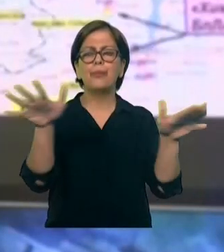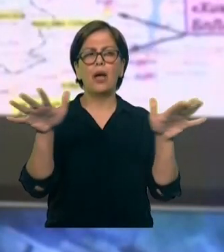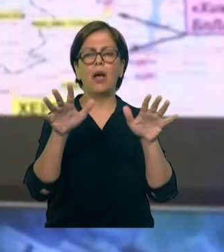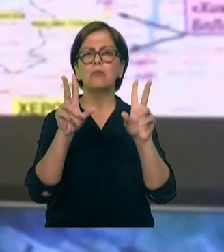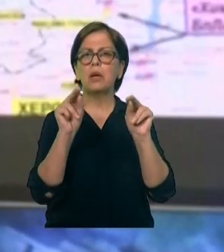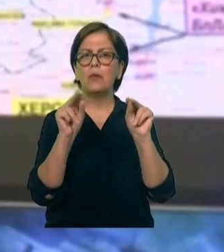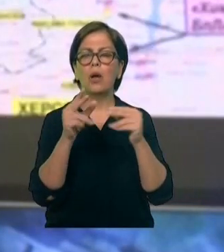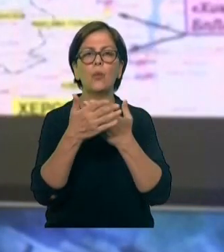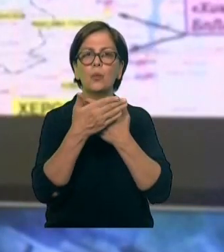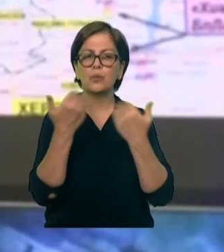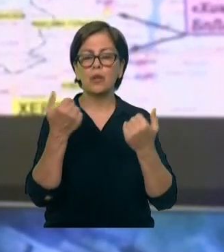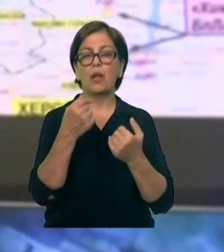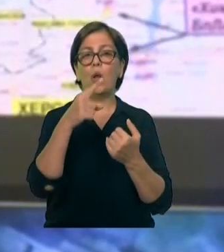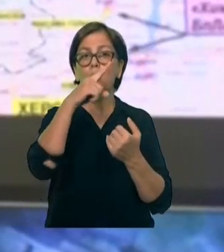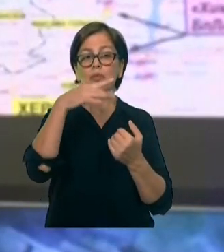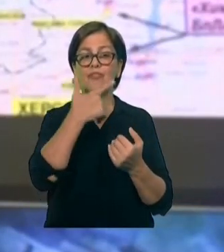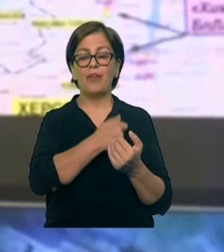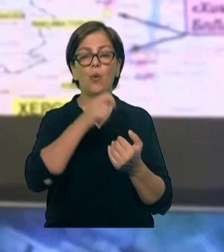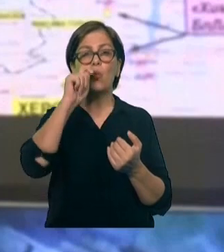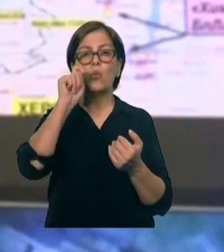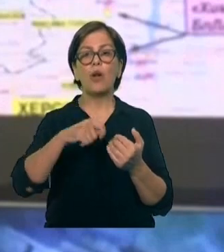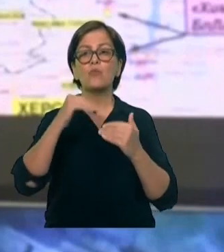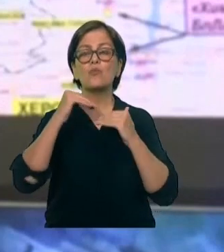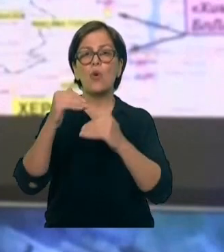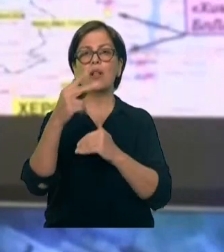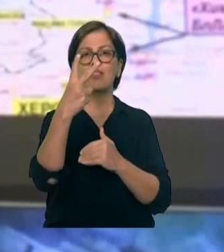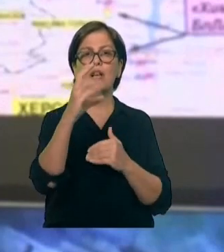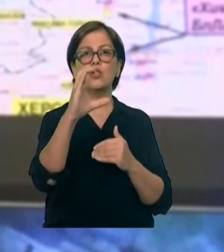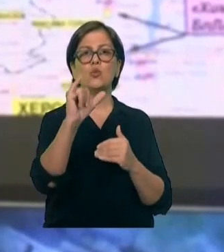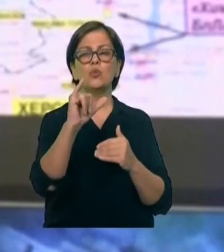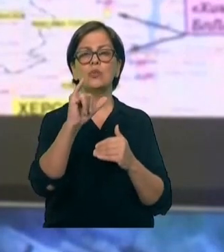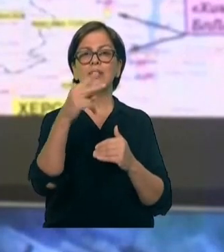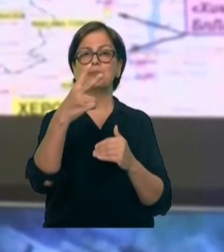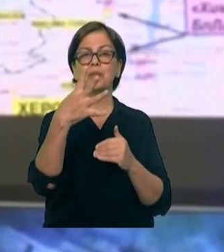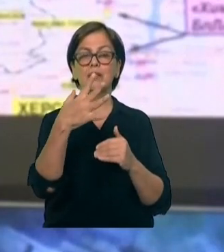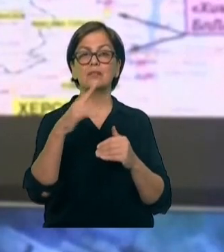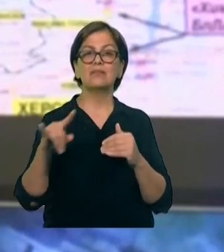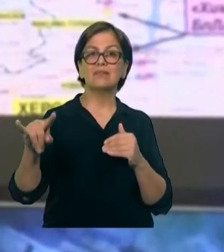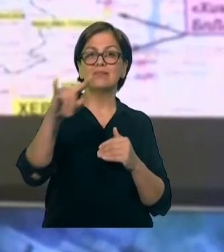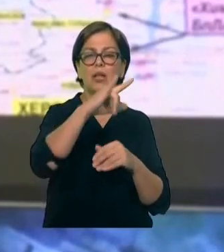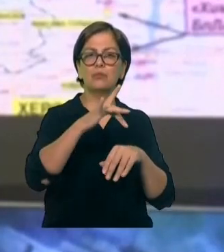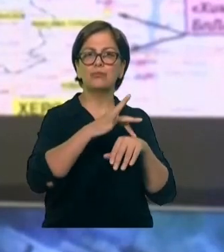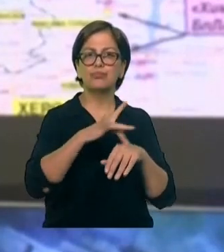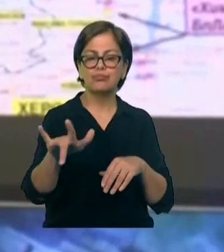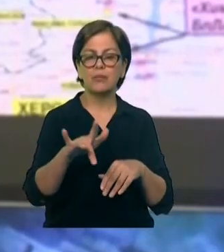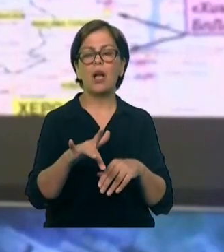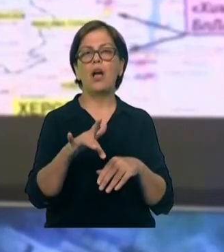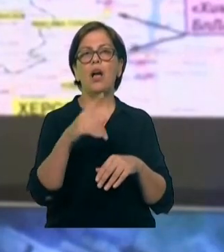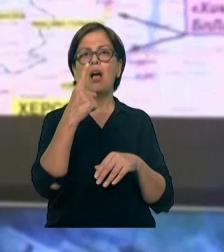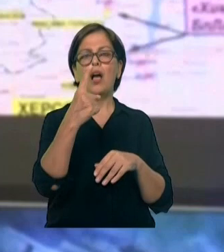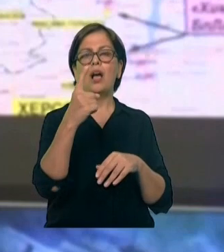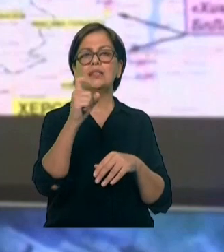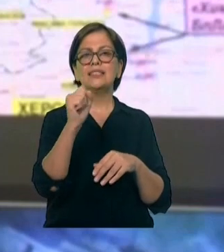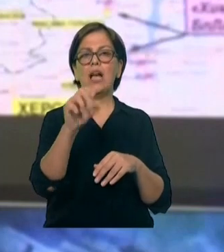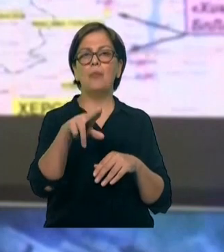Rusiya ordusu bir gündə Ukrayna hərbi qüvvələrinə məxsus iki Su-25 təyyarəsini məhv edib. Onlardan biri Zaporojye vilayətinin